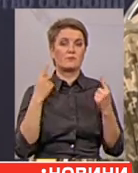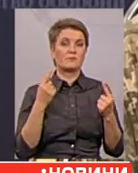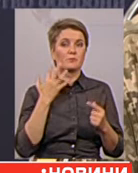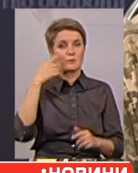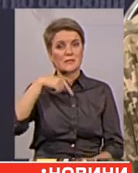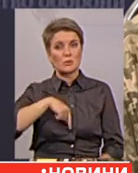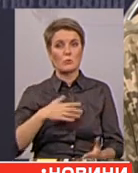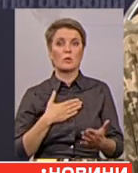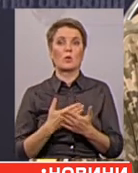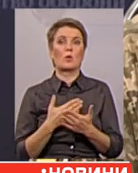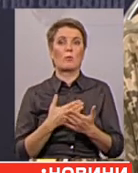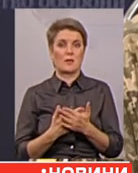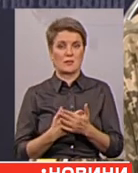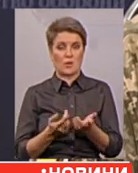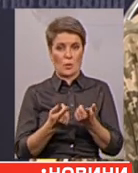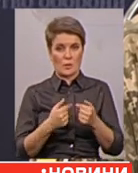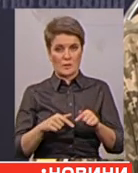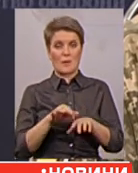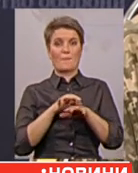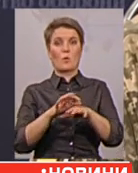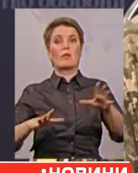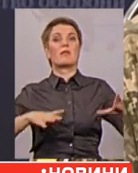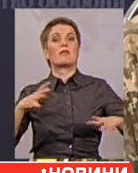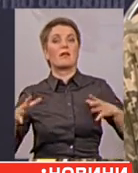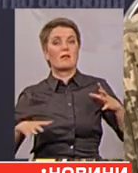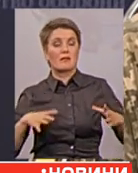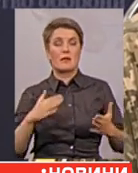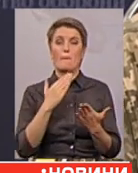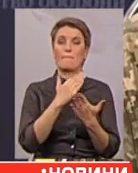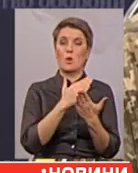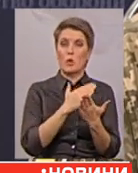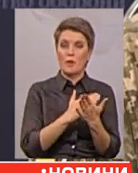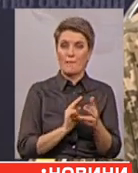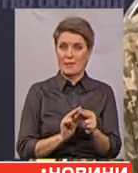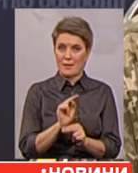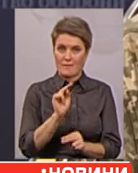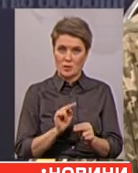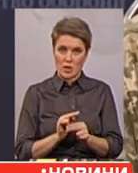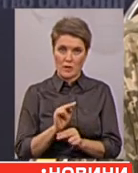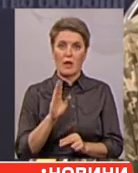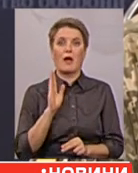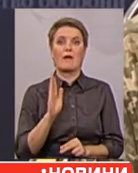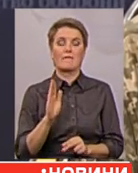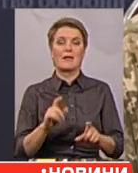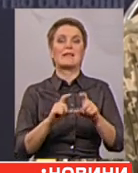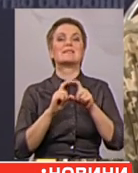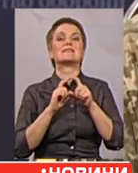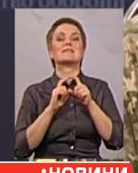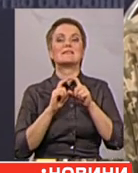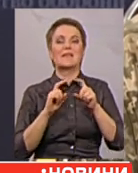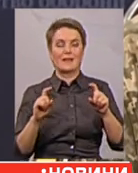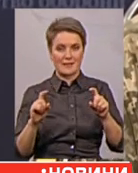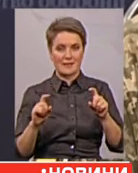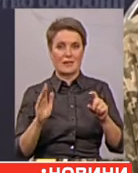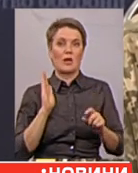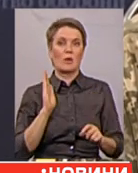громадських організацій проходять тренінги і проходять програму навчання в самому центрі Тисарець. І вони